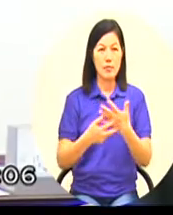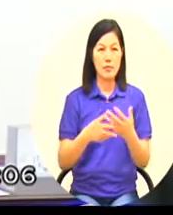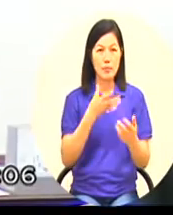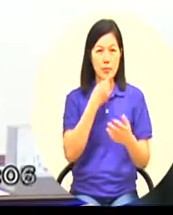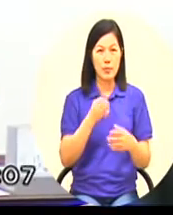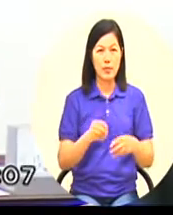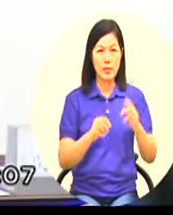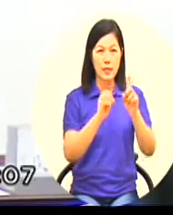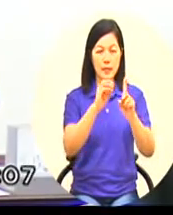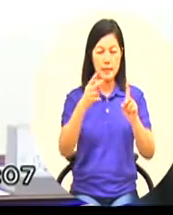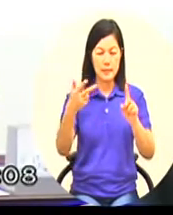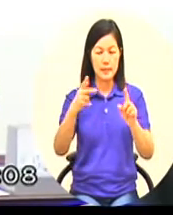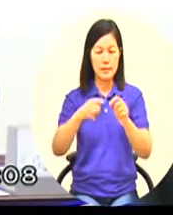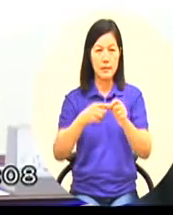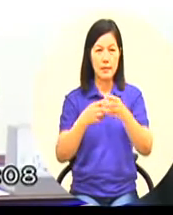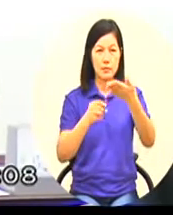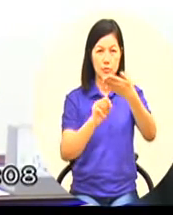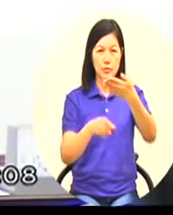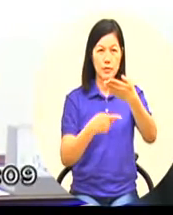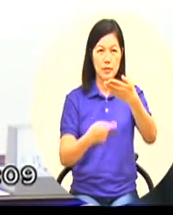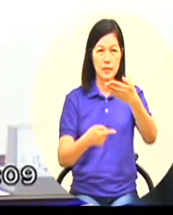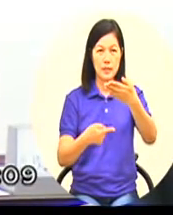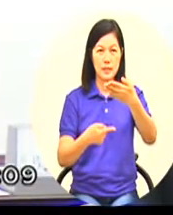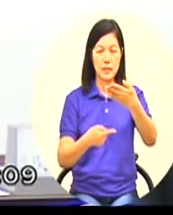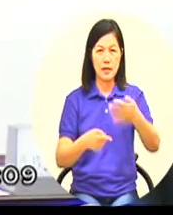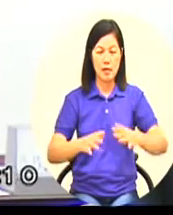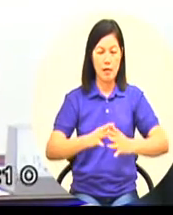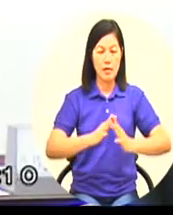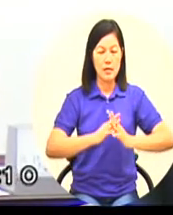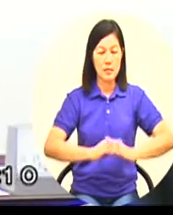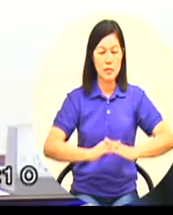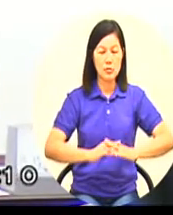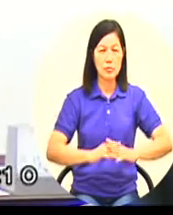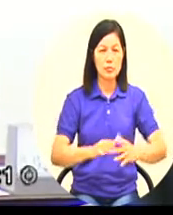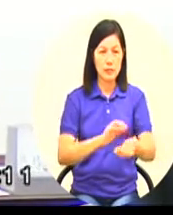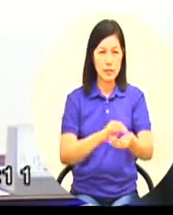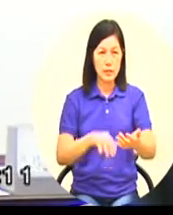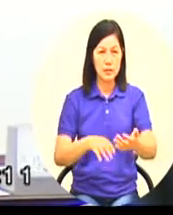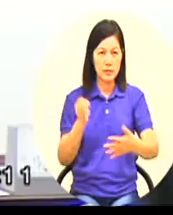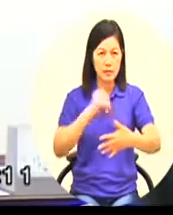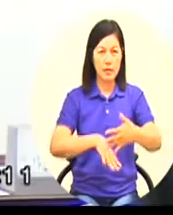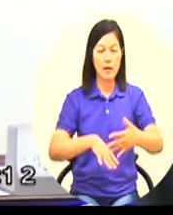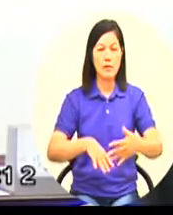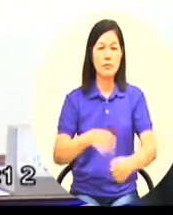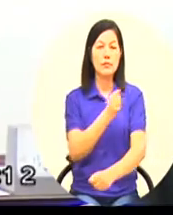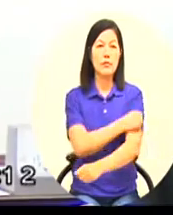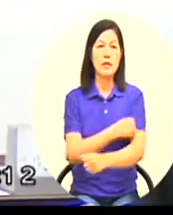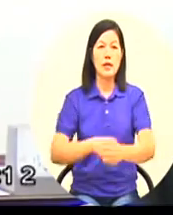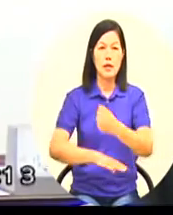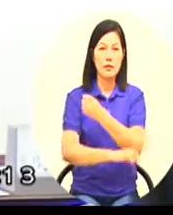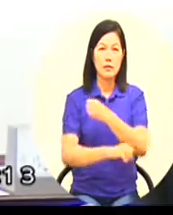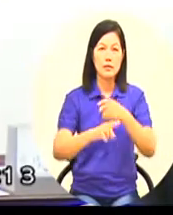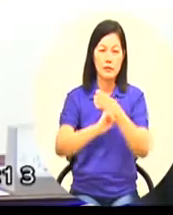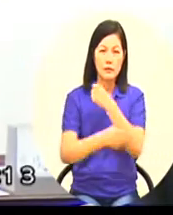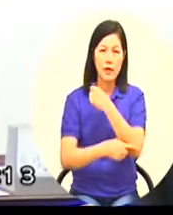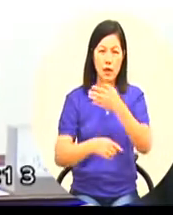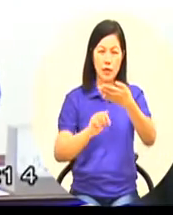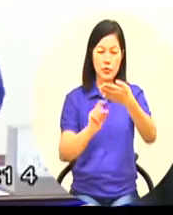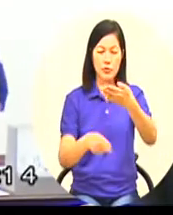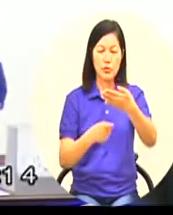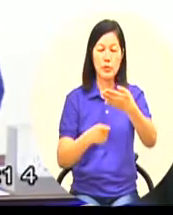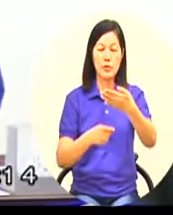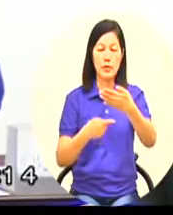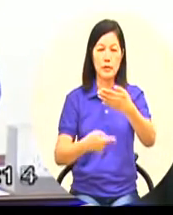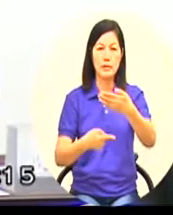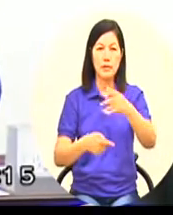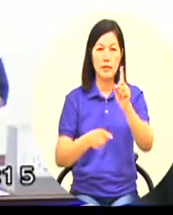107年9月1号要把我们的基层医生纳入劳基法，然后会在9月1号108年